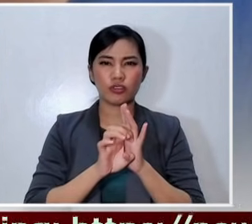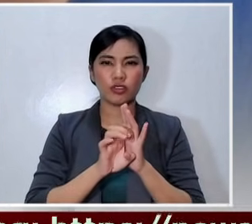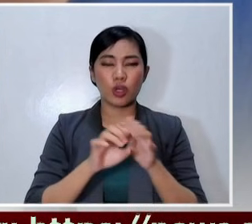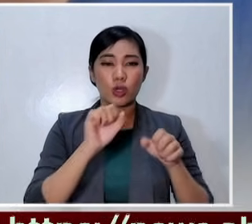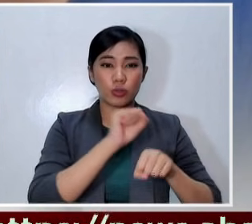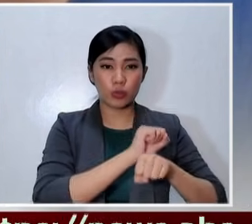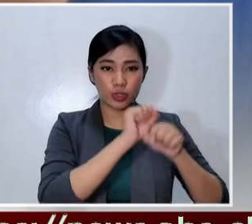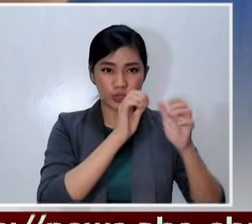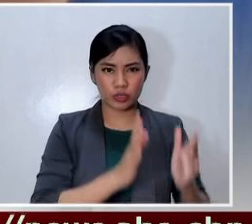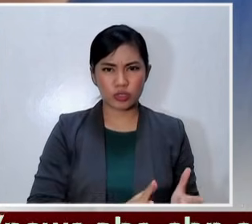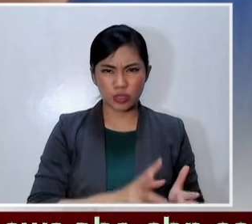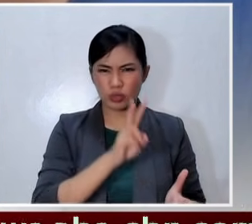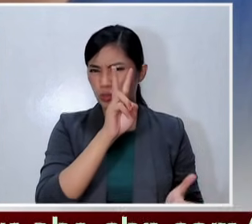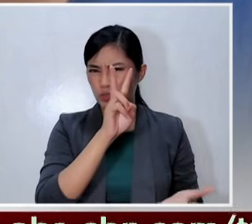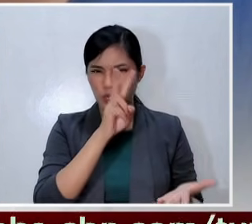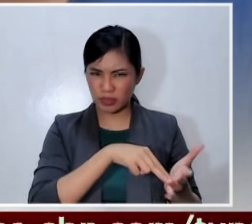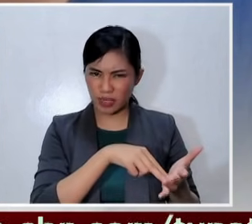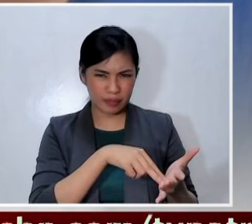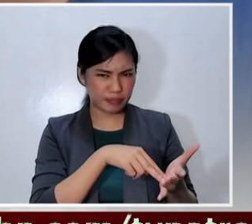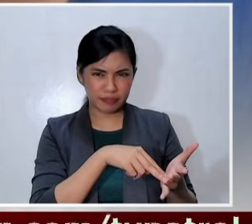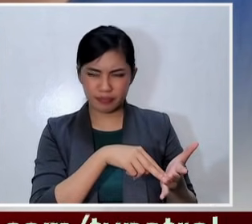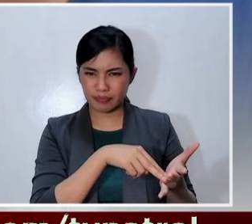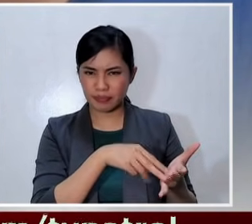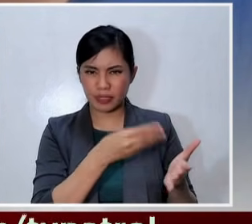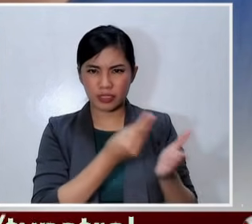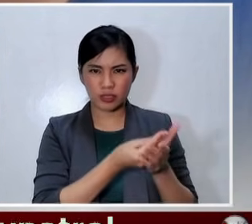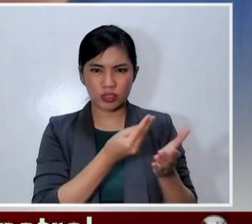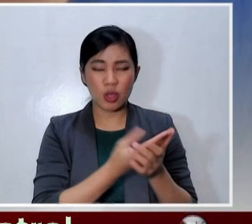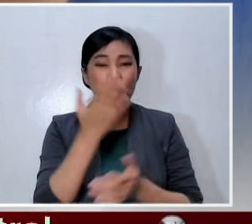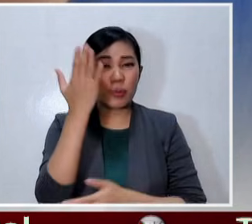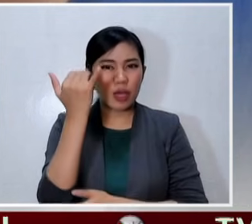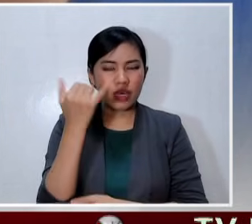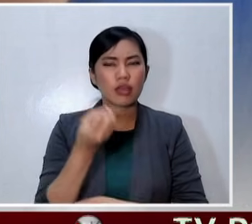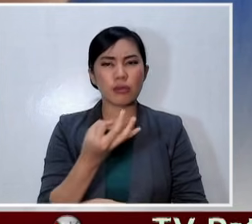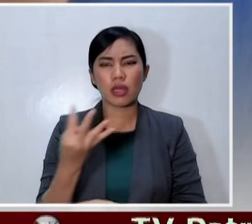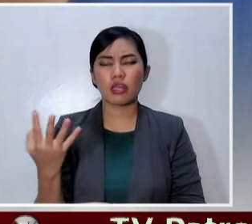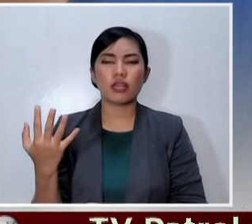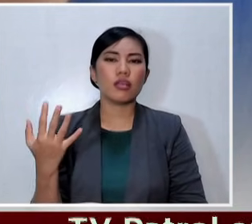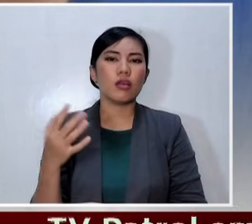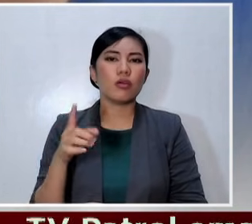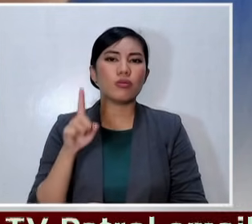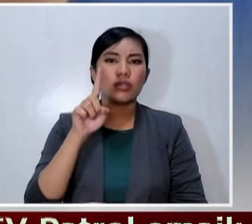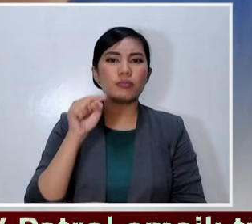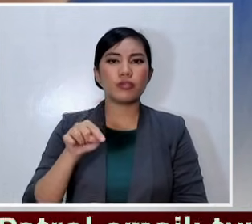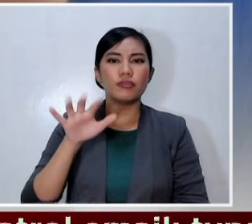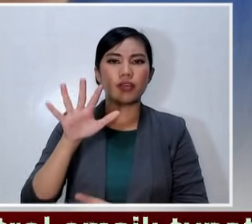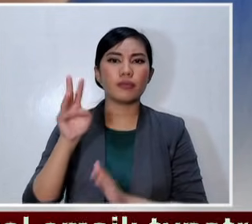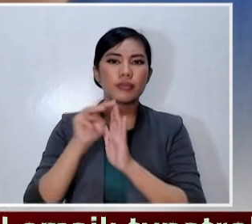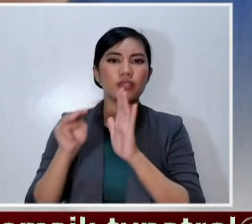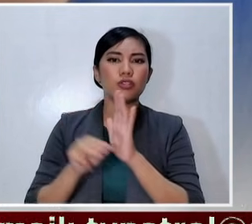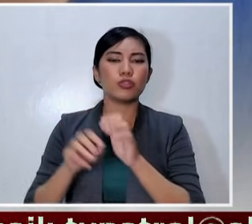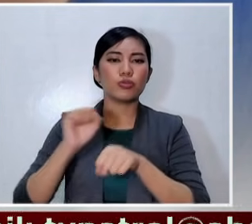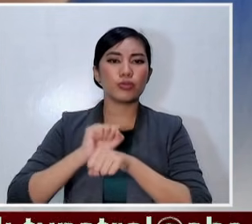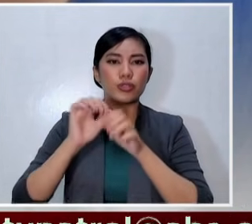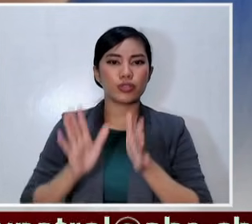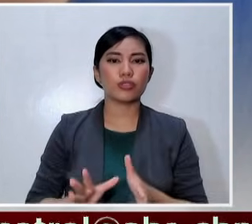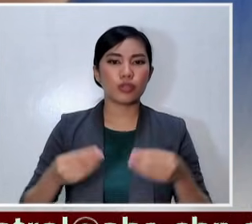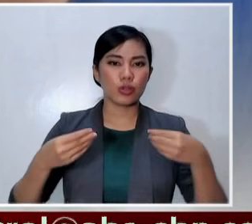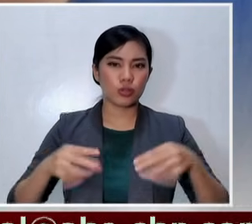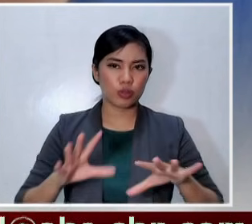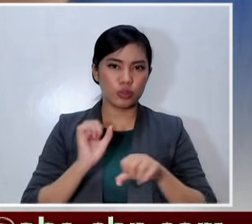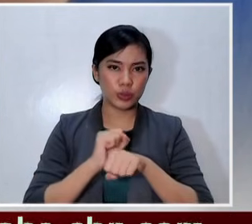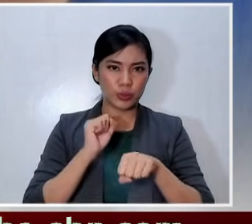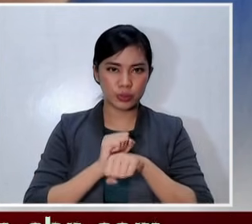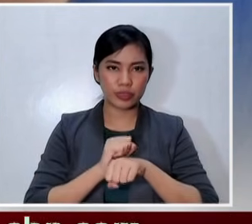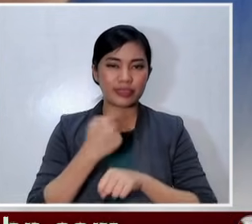kukulangin dahil umabot ng 1.5 million workers ang tinamaan ng ECQ noong Abril base sa datos ng DTI